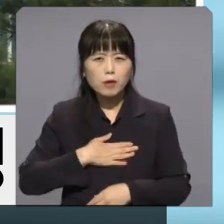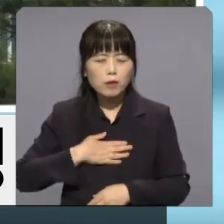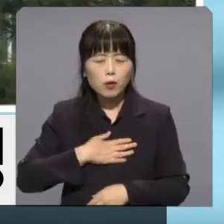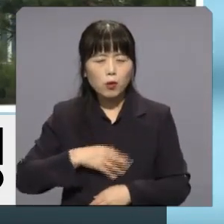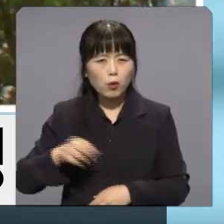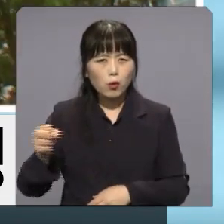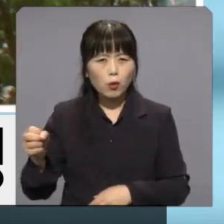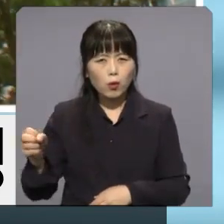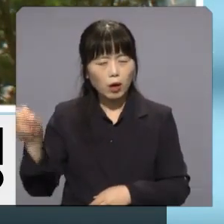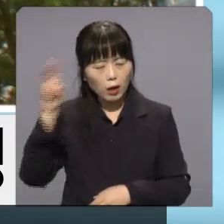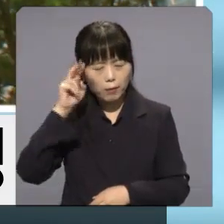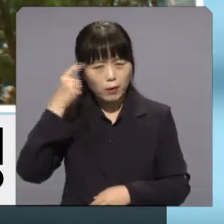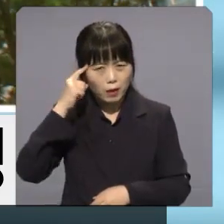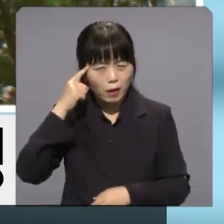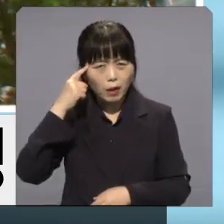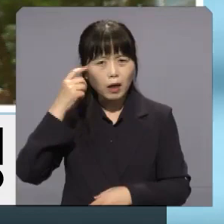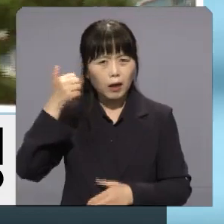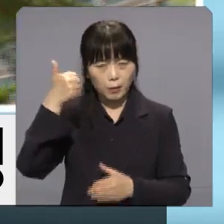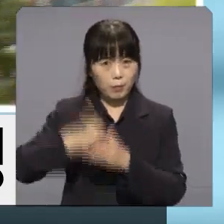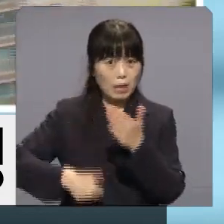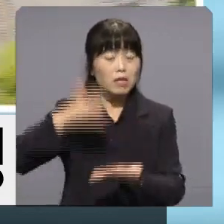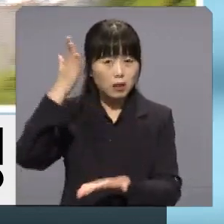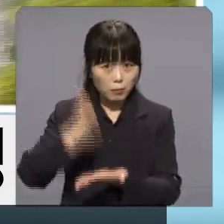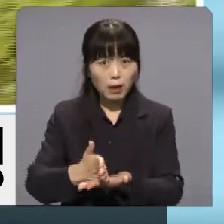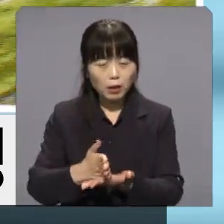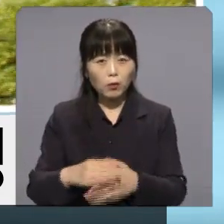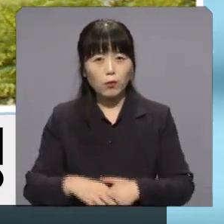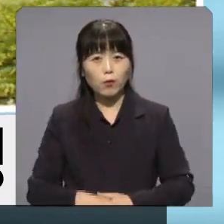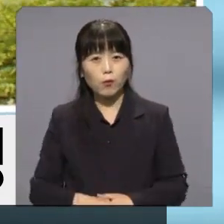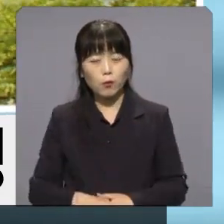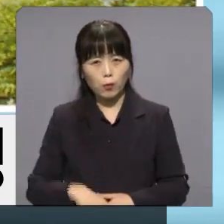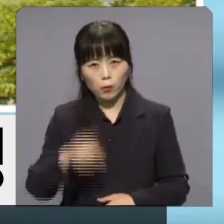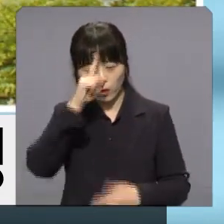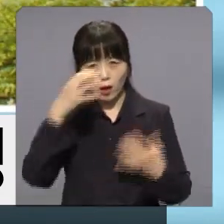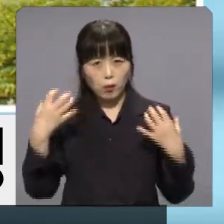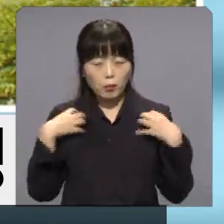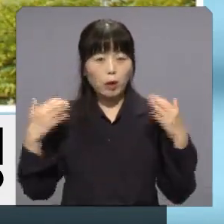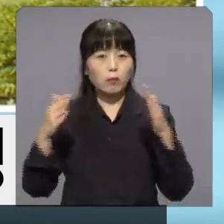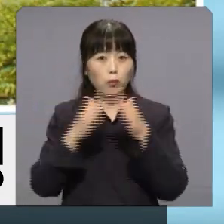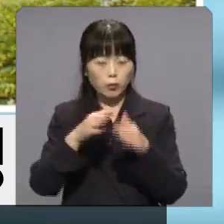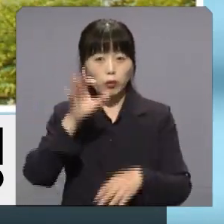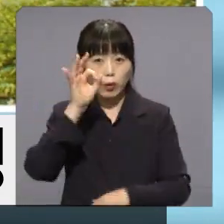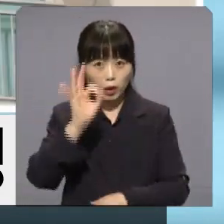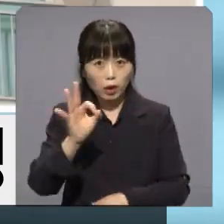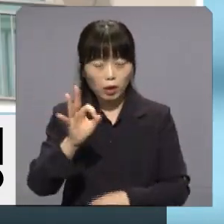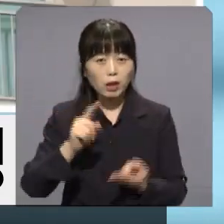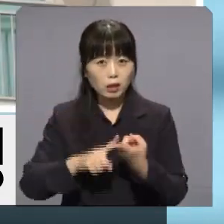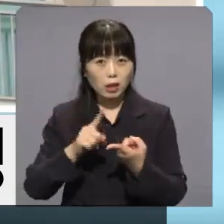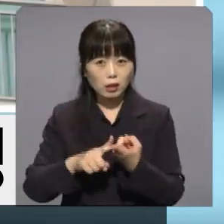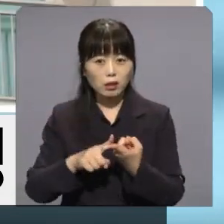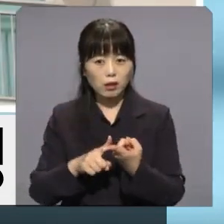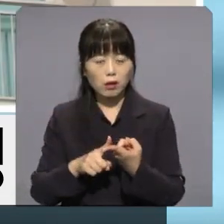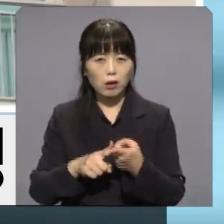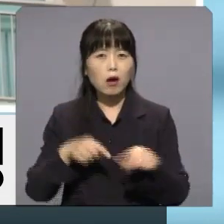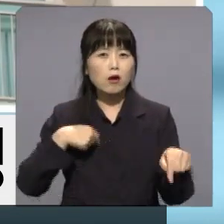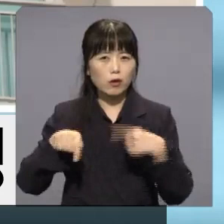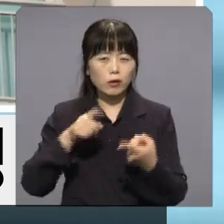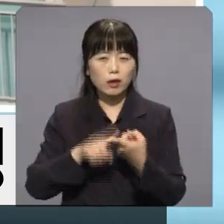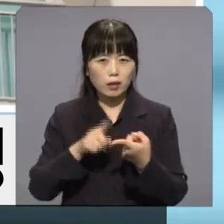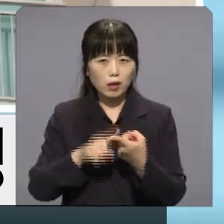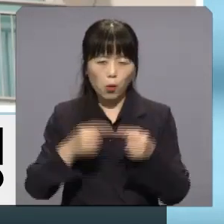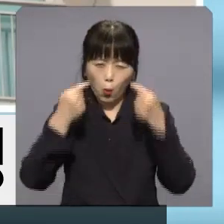들어가 싶음 아니라 가격 인가 지금 정부의 부동산 각 부동산에 대한 지금 정책이